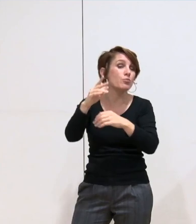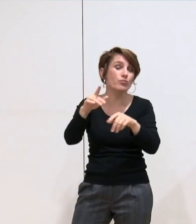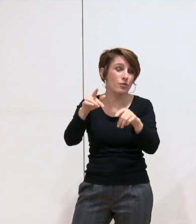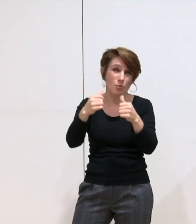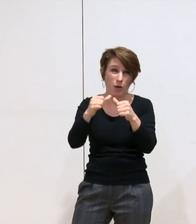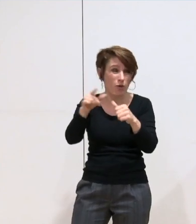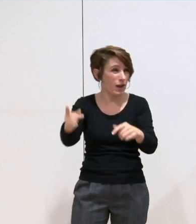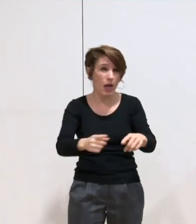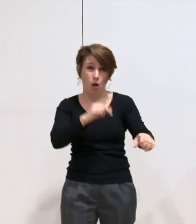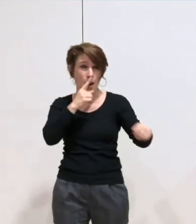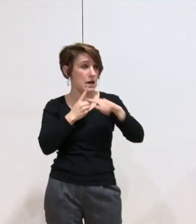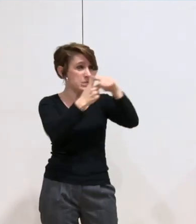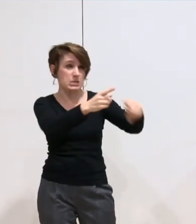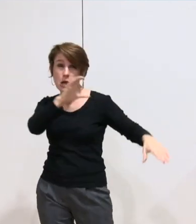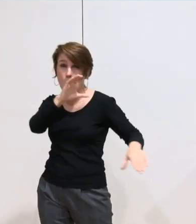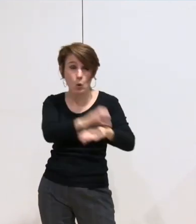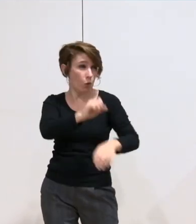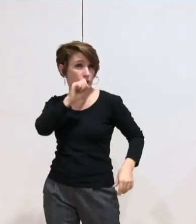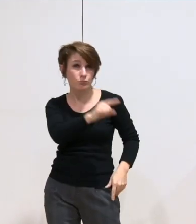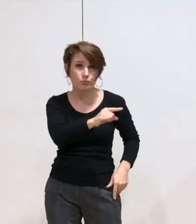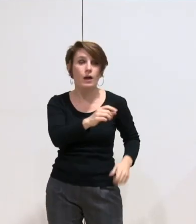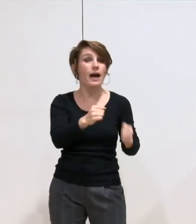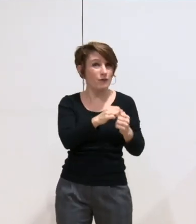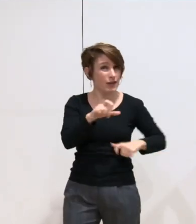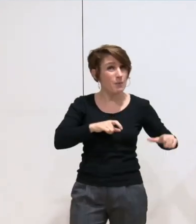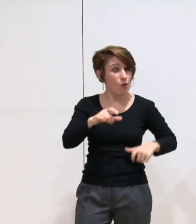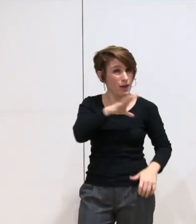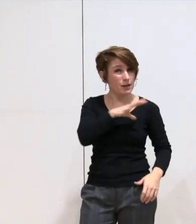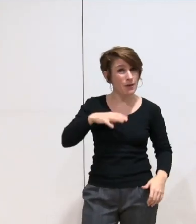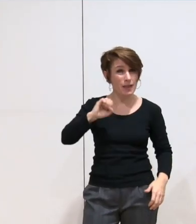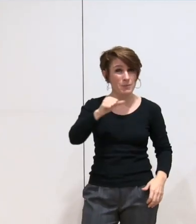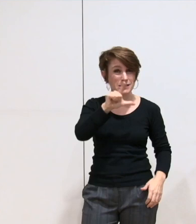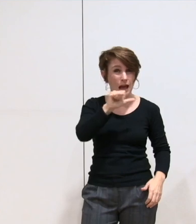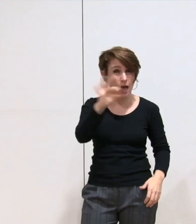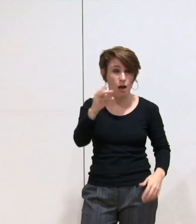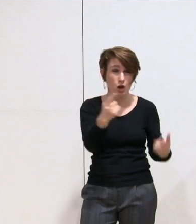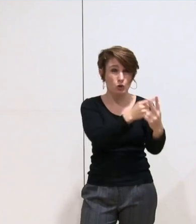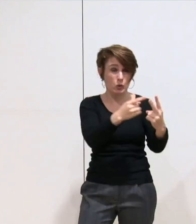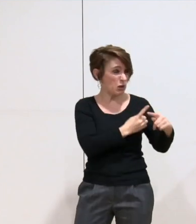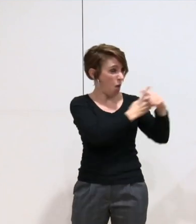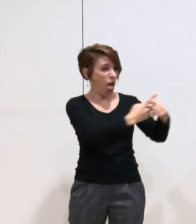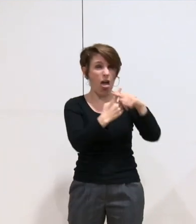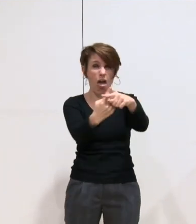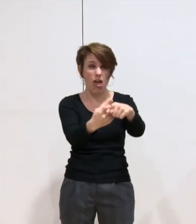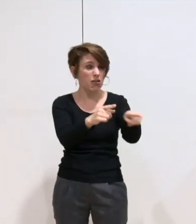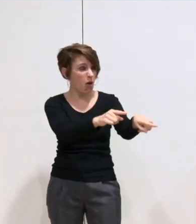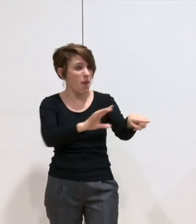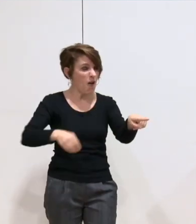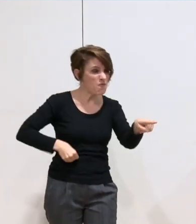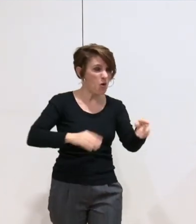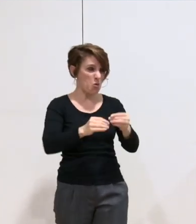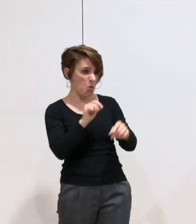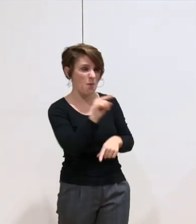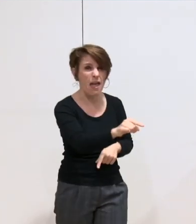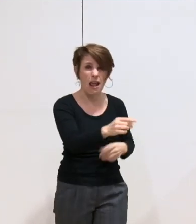ad hominem avec ma collègue Marie-Jo Sala sur le fait que leur incompétence ne justifierait